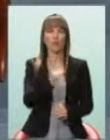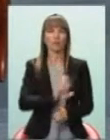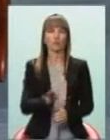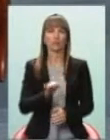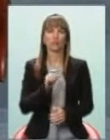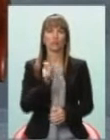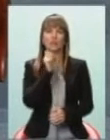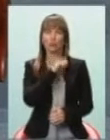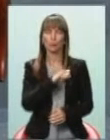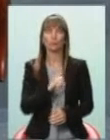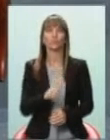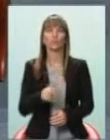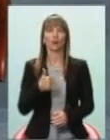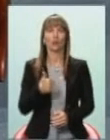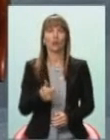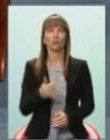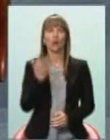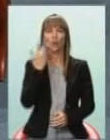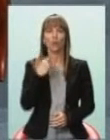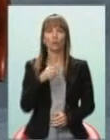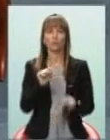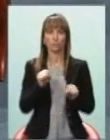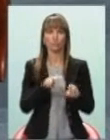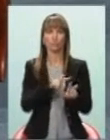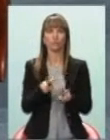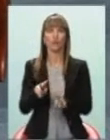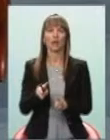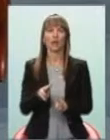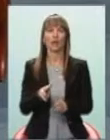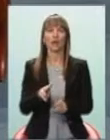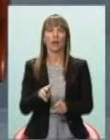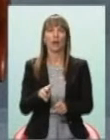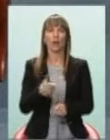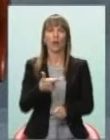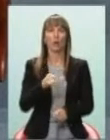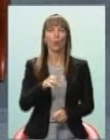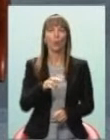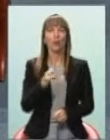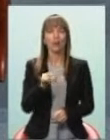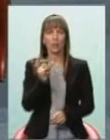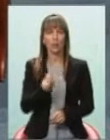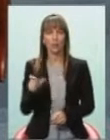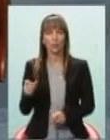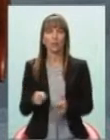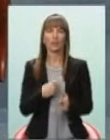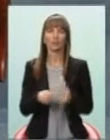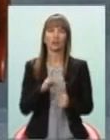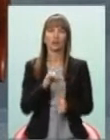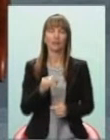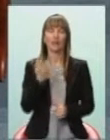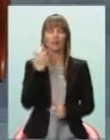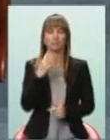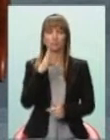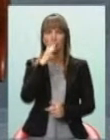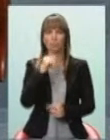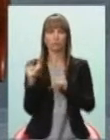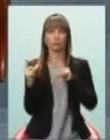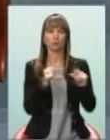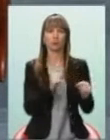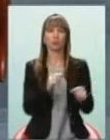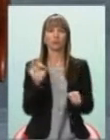річ, коли взагалі можна спостерігати, гуманні люди чи негумані. Наприклад, їдучи у маршрутці або в громадському транспорті, ми часто помічаємо, коли